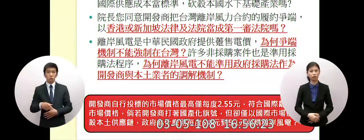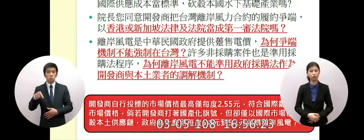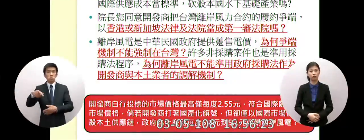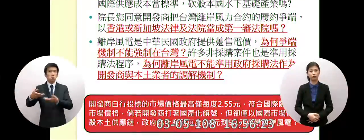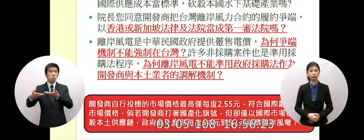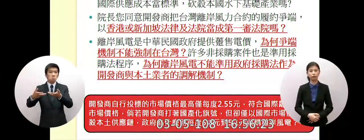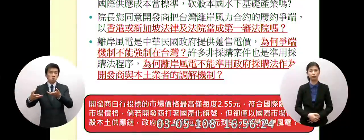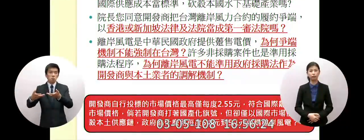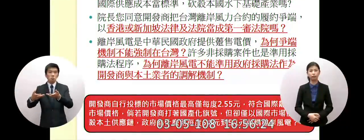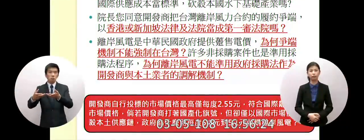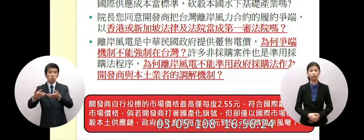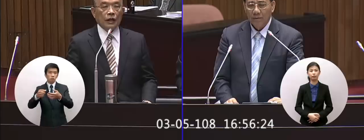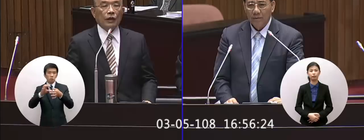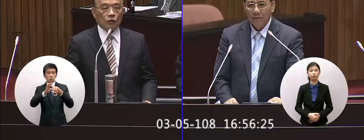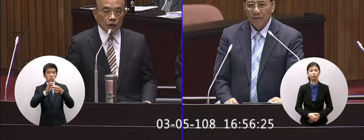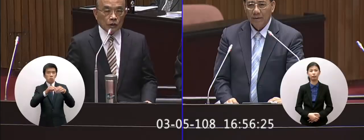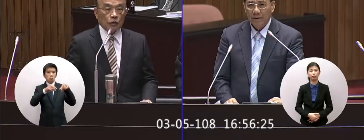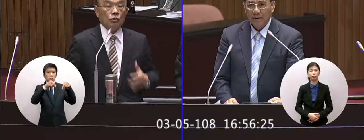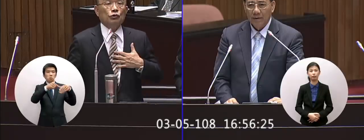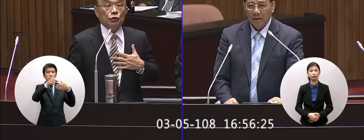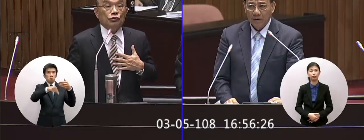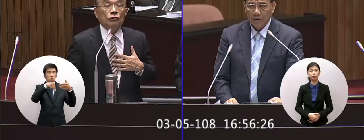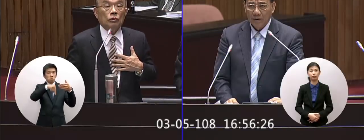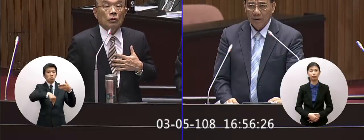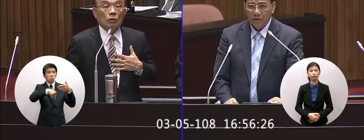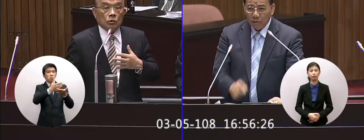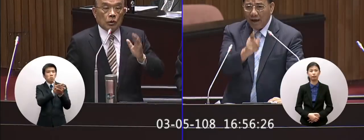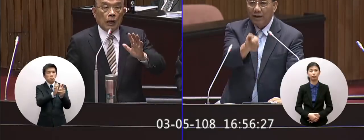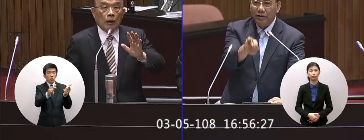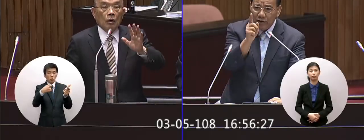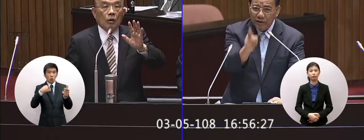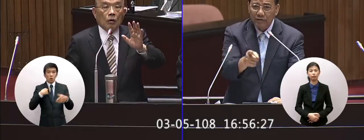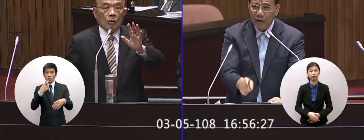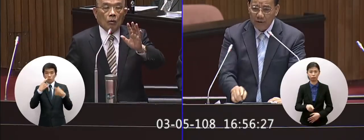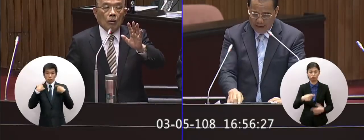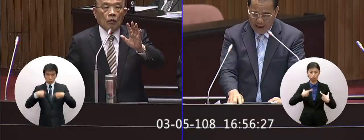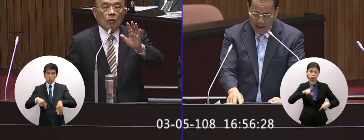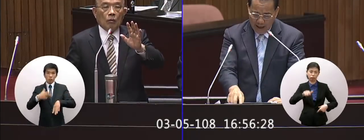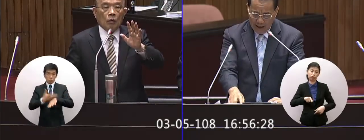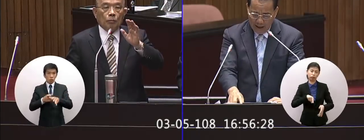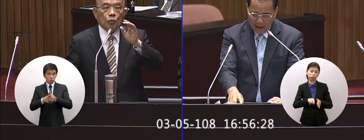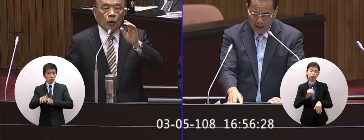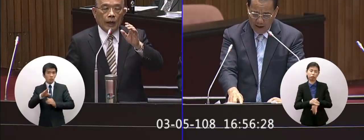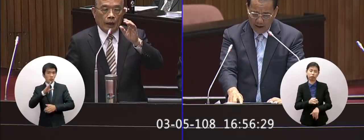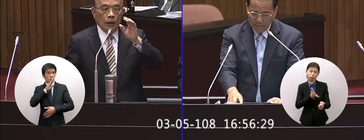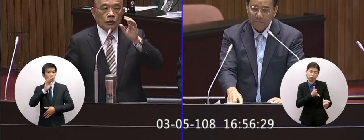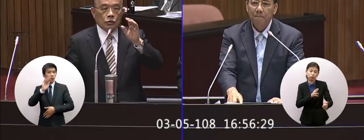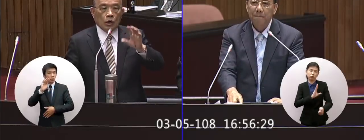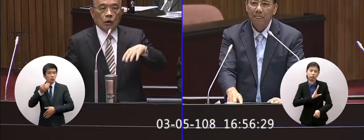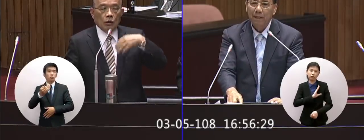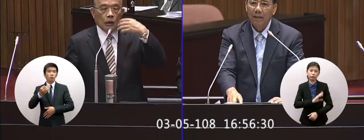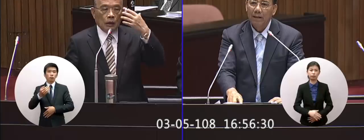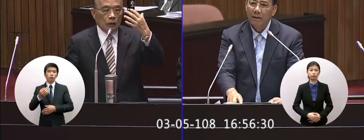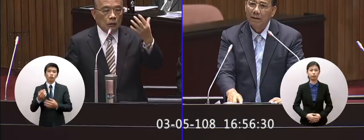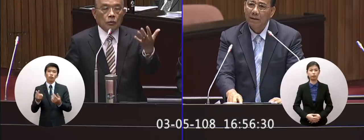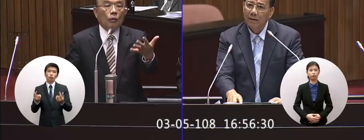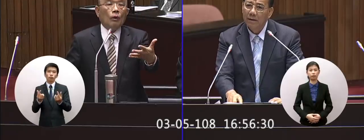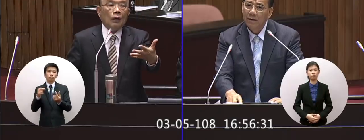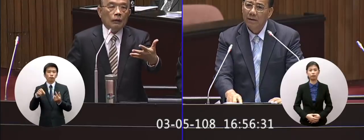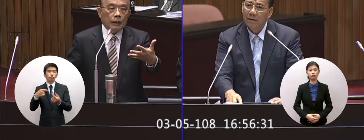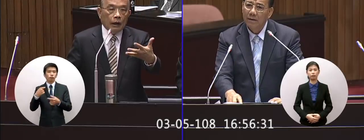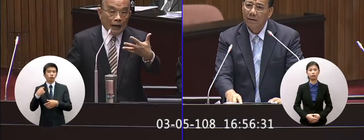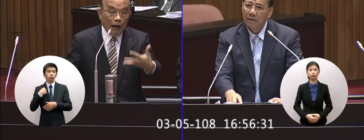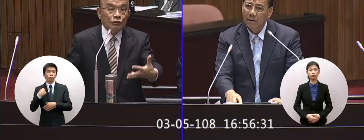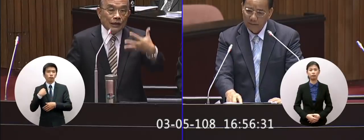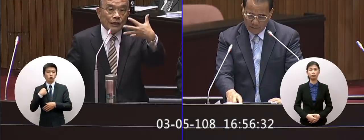涉及到契约的内容等等，我是律师，我从来， 啊，你是律师，我才问你啊， 我不会说，因